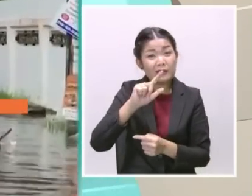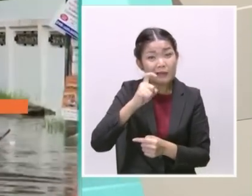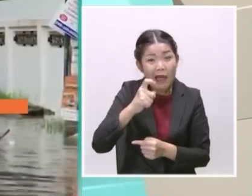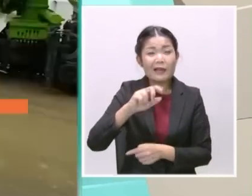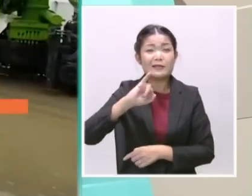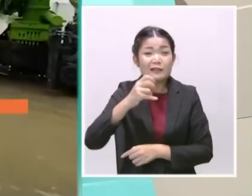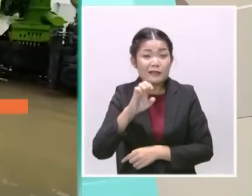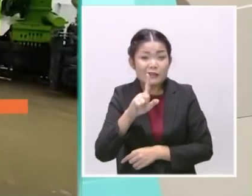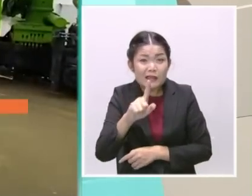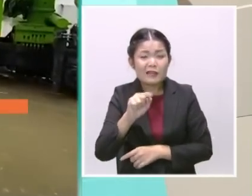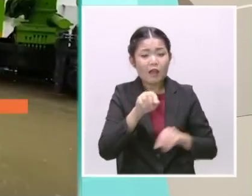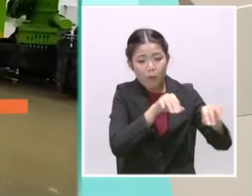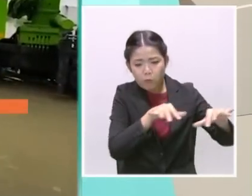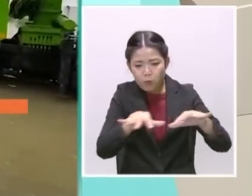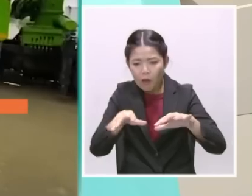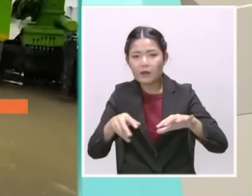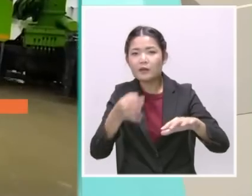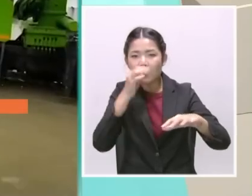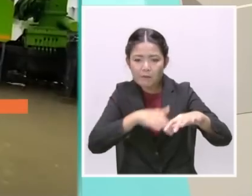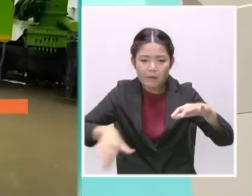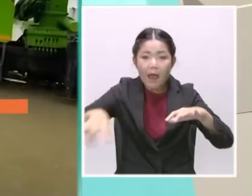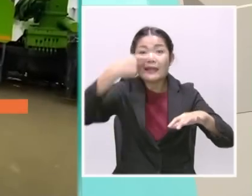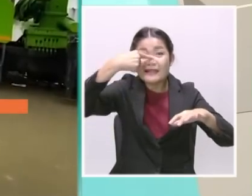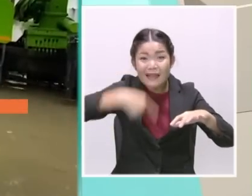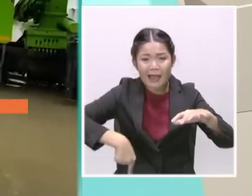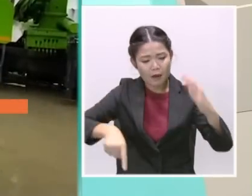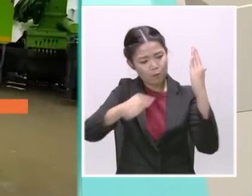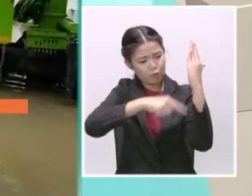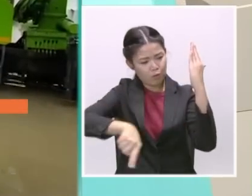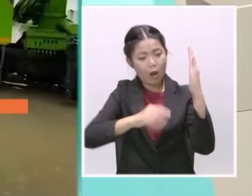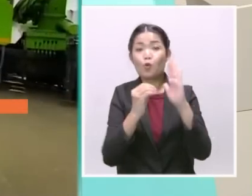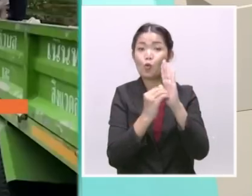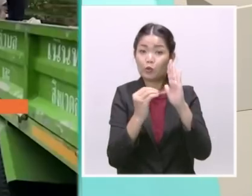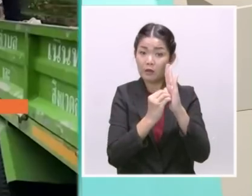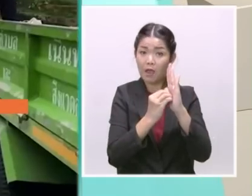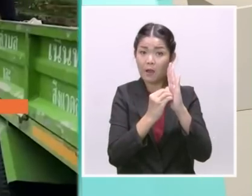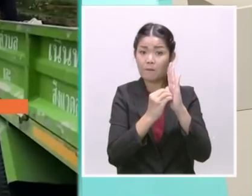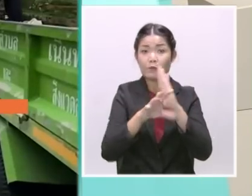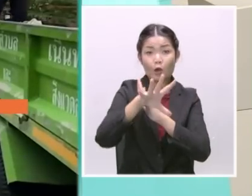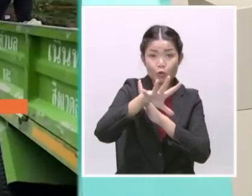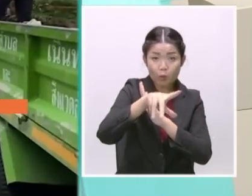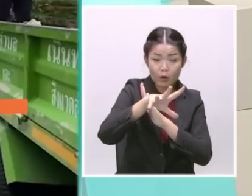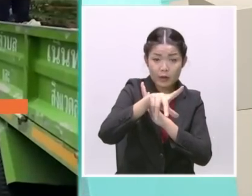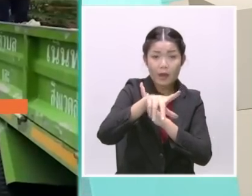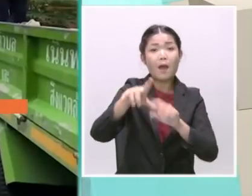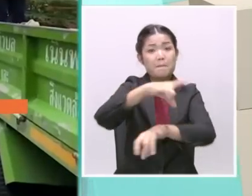ตอนนี้ Ω่ ถฝังชมดูรี